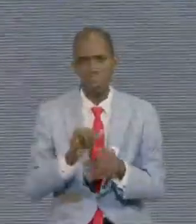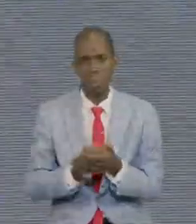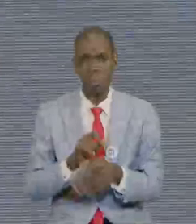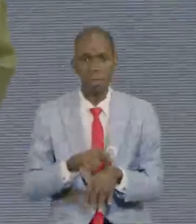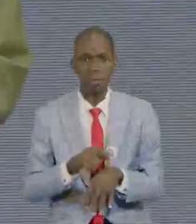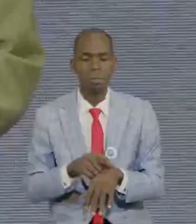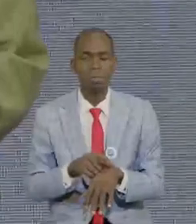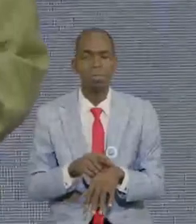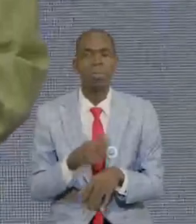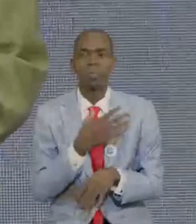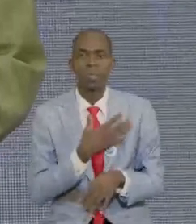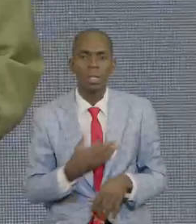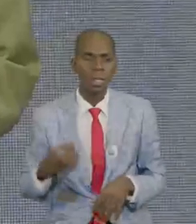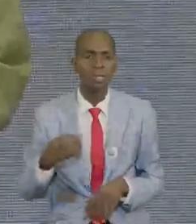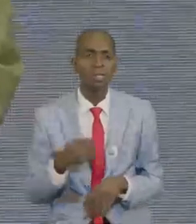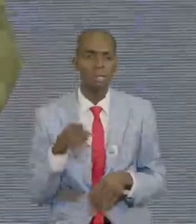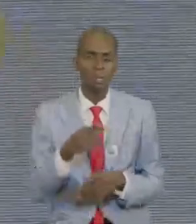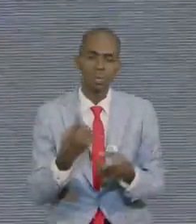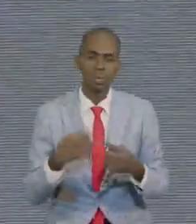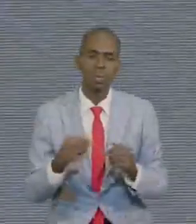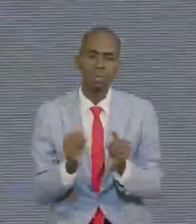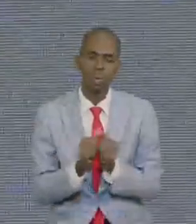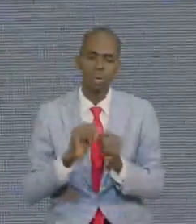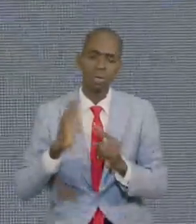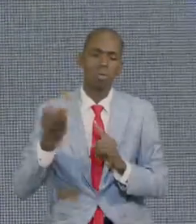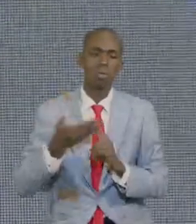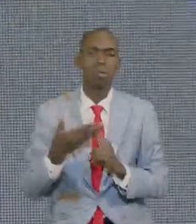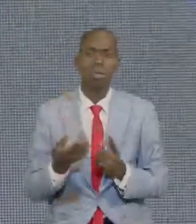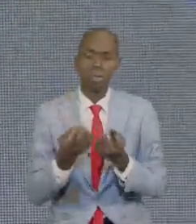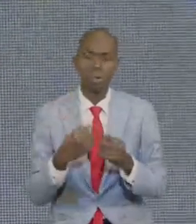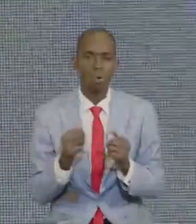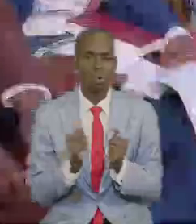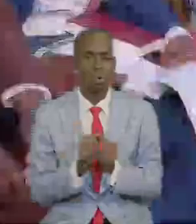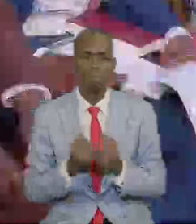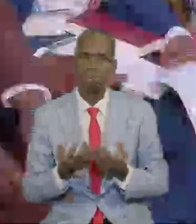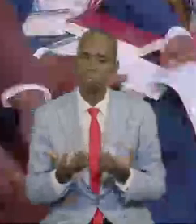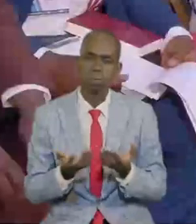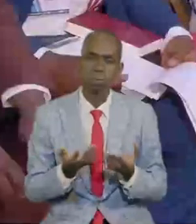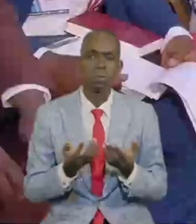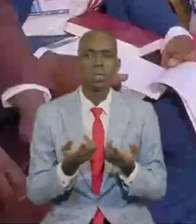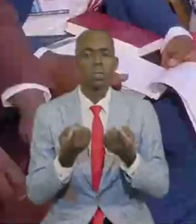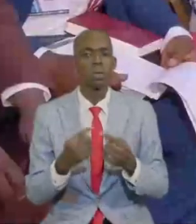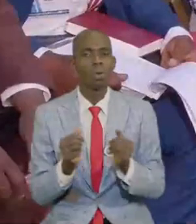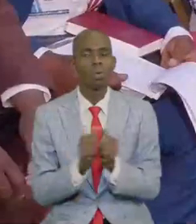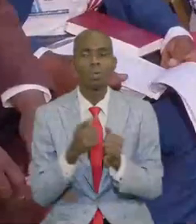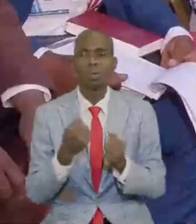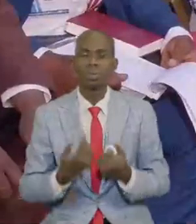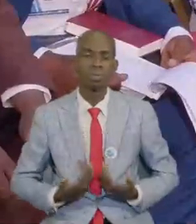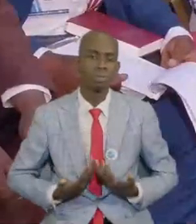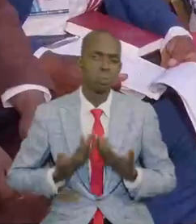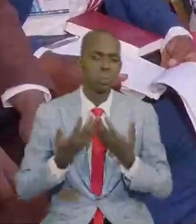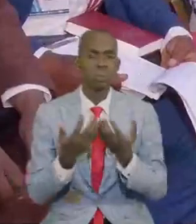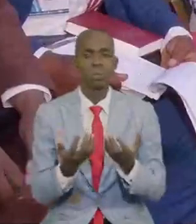en plaidant, utilise-moi. Et retourne avec conviction. Et tu viens avec passion. And you come with a desire. Et tu viens avec un